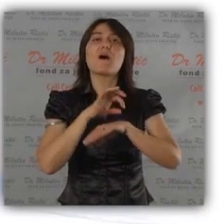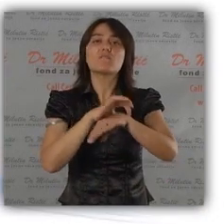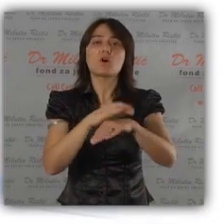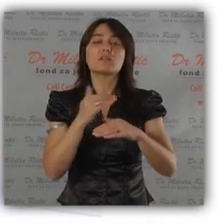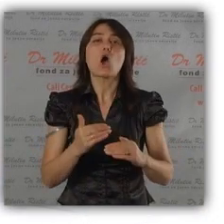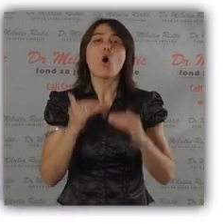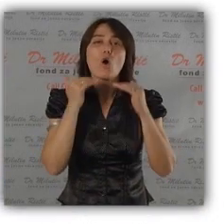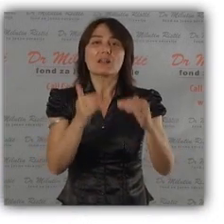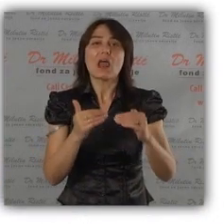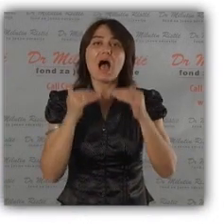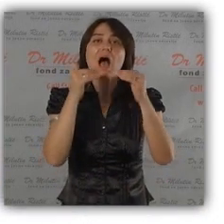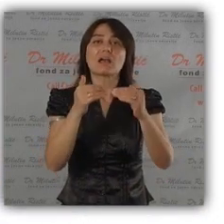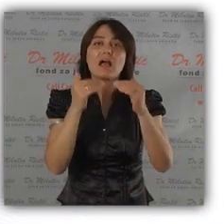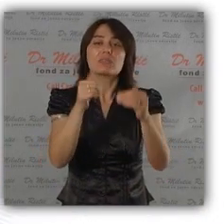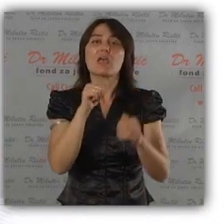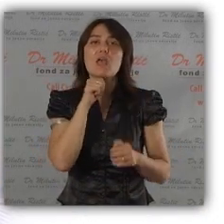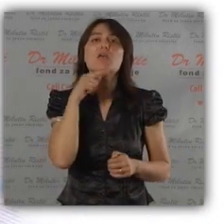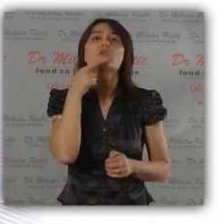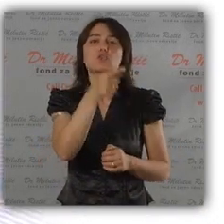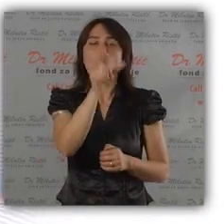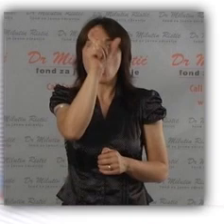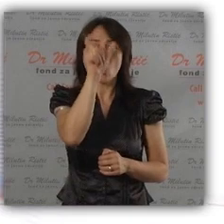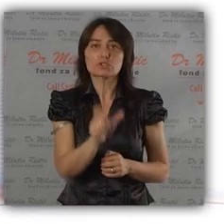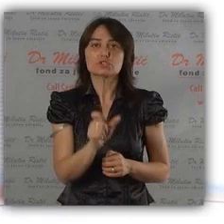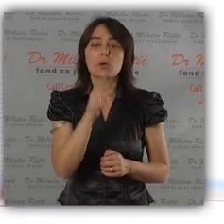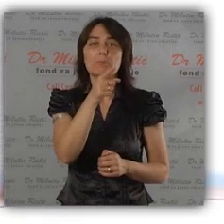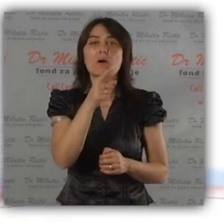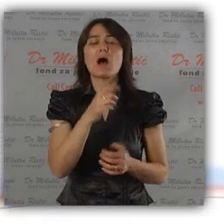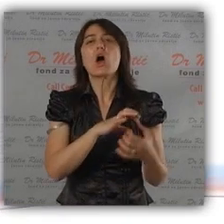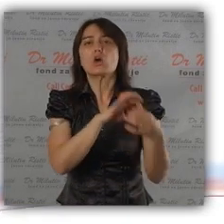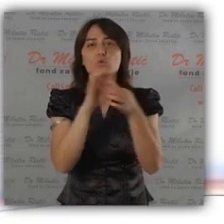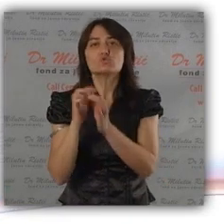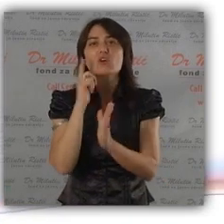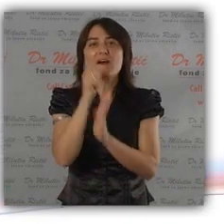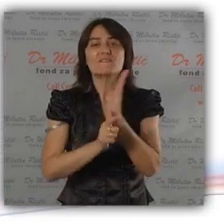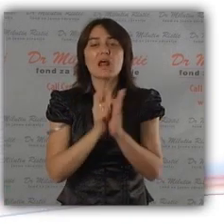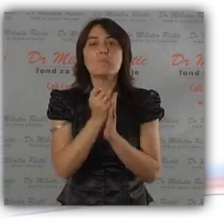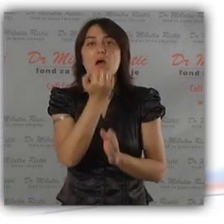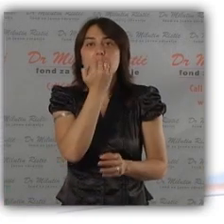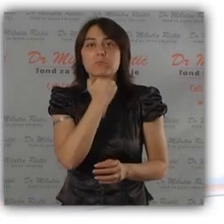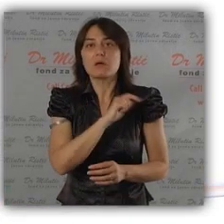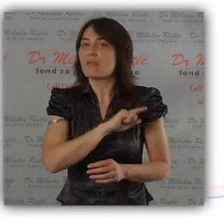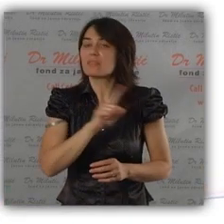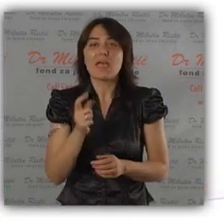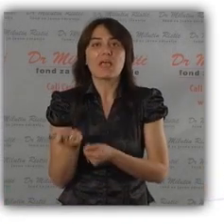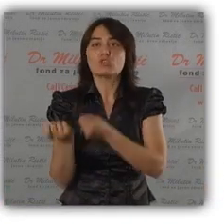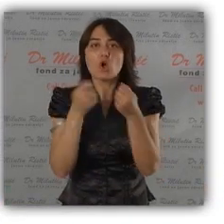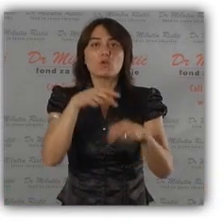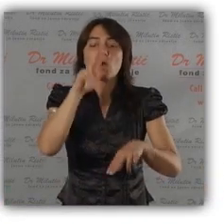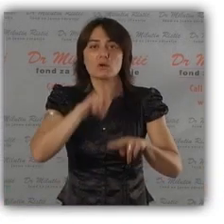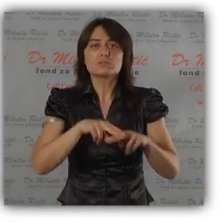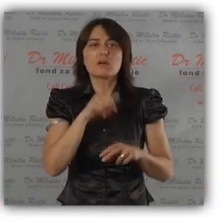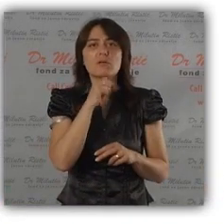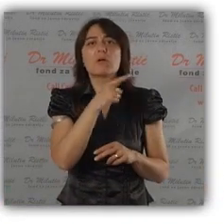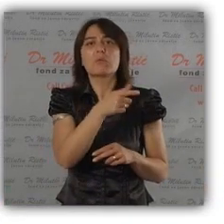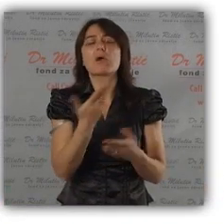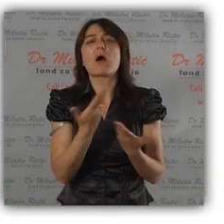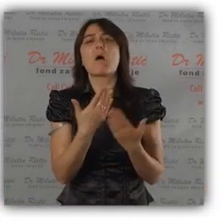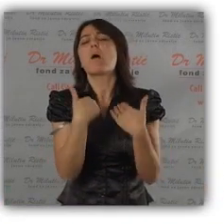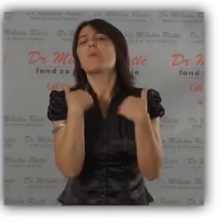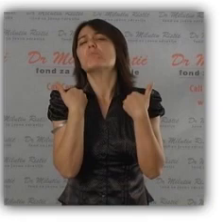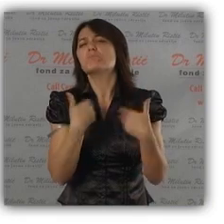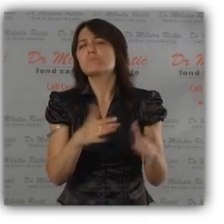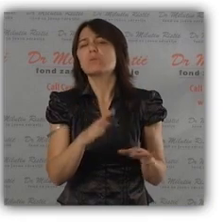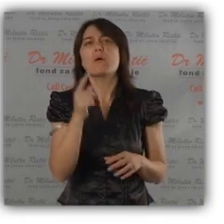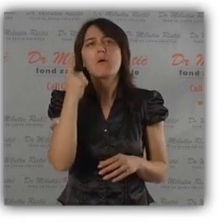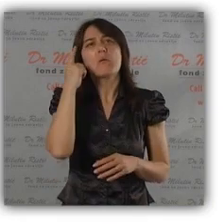samim tim vodi u odlaganje i u to da osoba, znači, duži vremenski period zapravo ni ne donosi odluku, nego